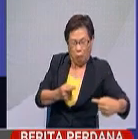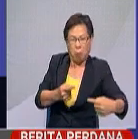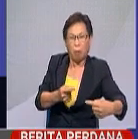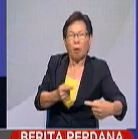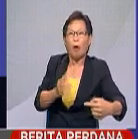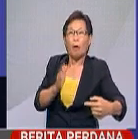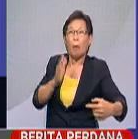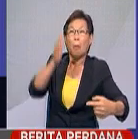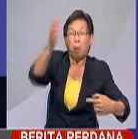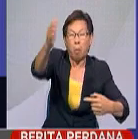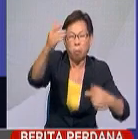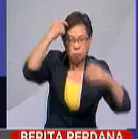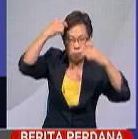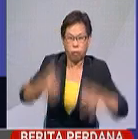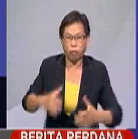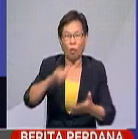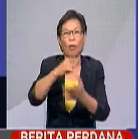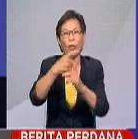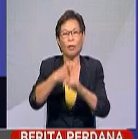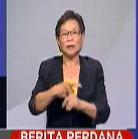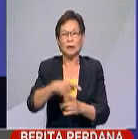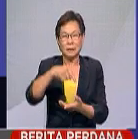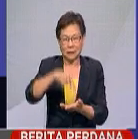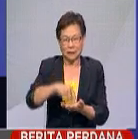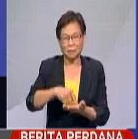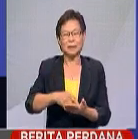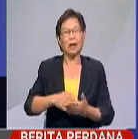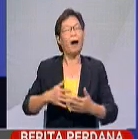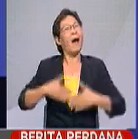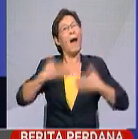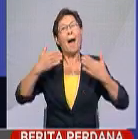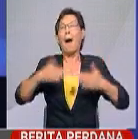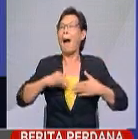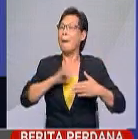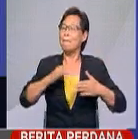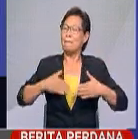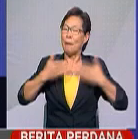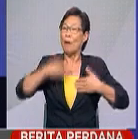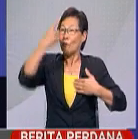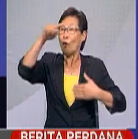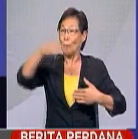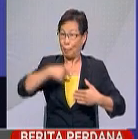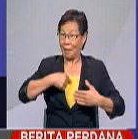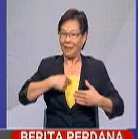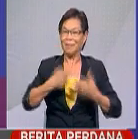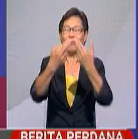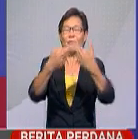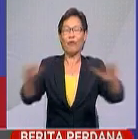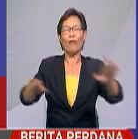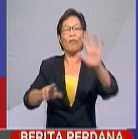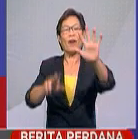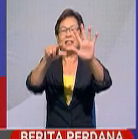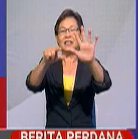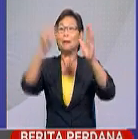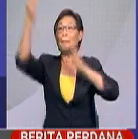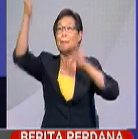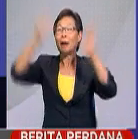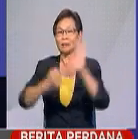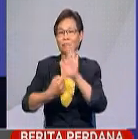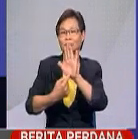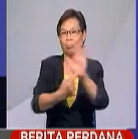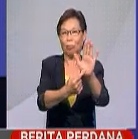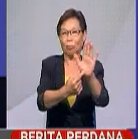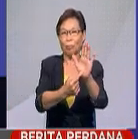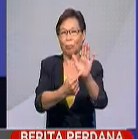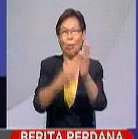confidently. On that note, it is with great pleasure for me to launch the 5G Malaysia